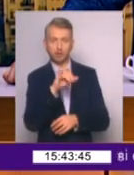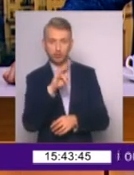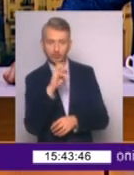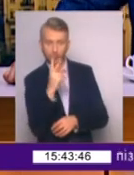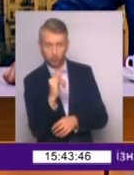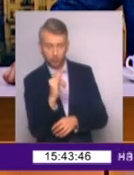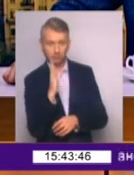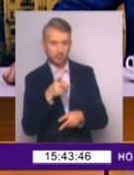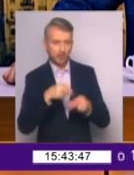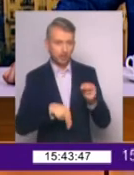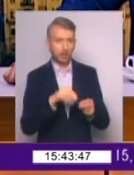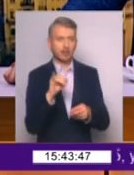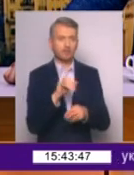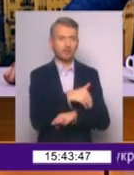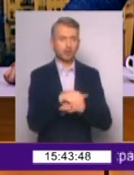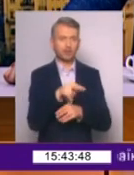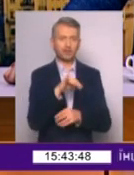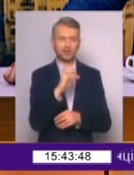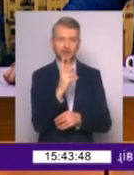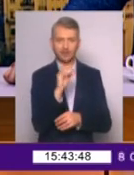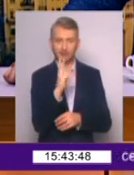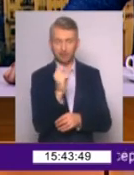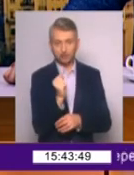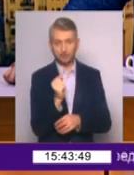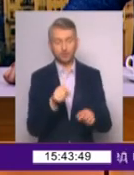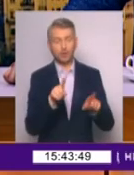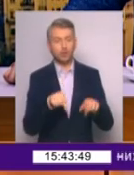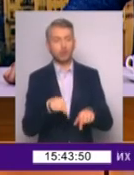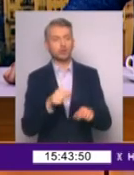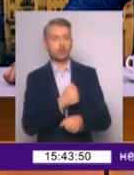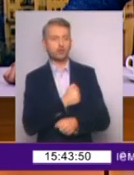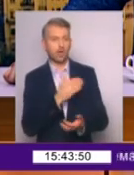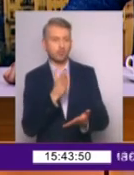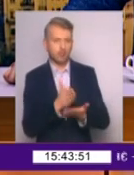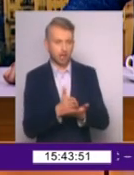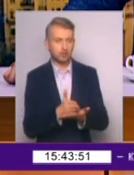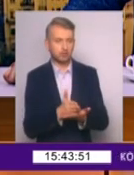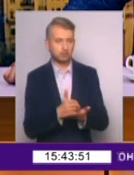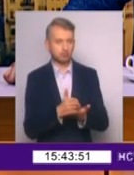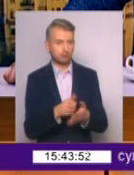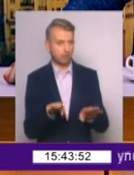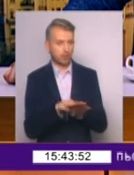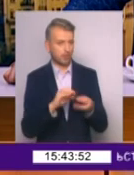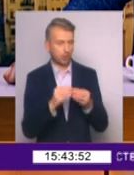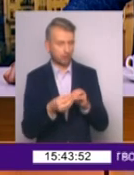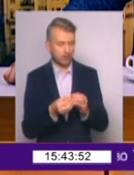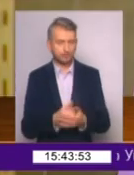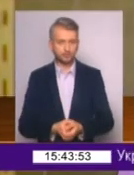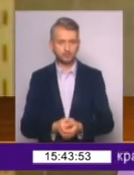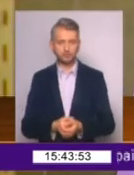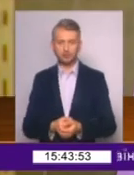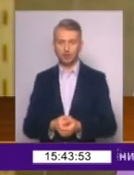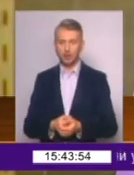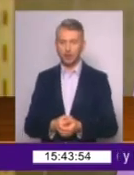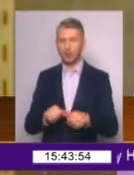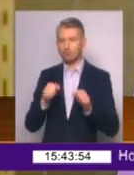приведення. І Лисківська, вона теж, на жаль, має подібні проблеми. З асфальтуванням.